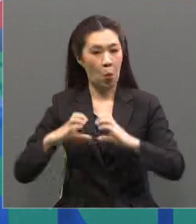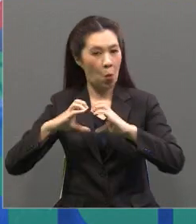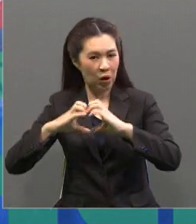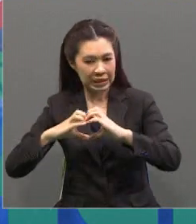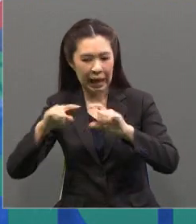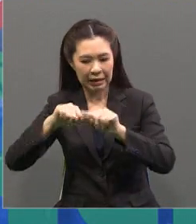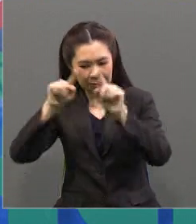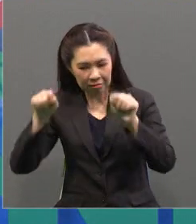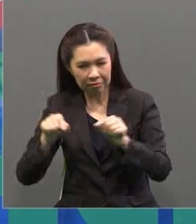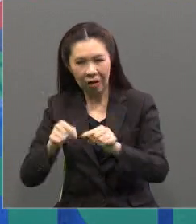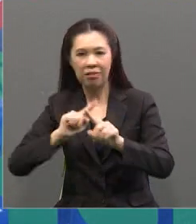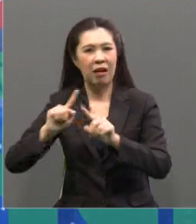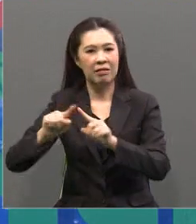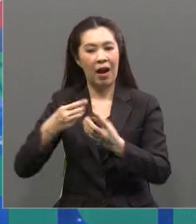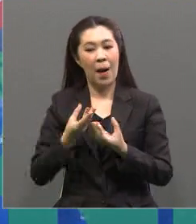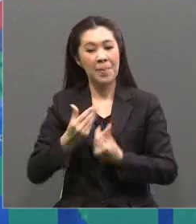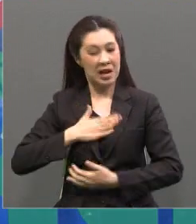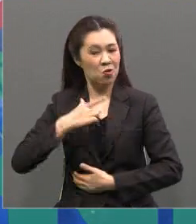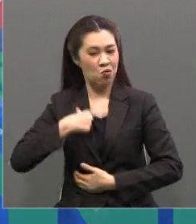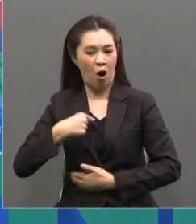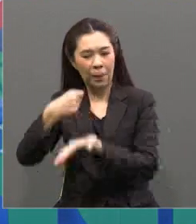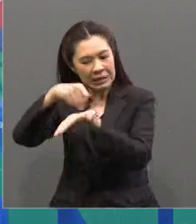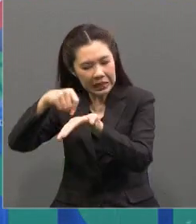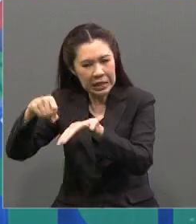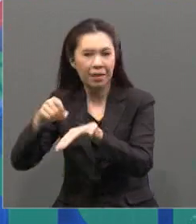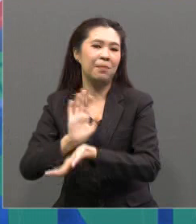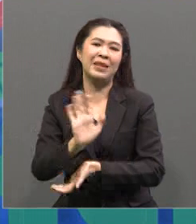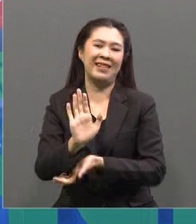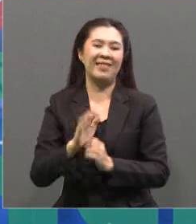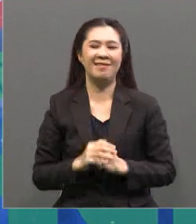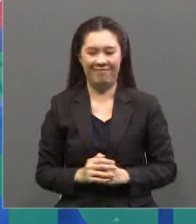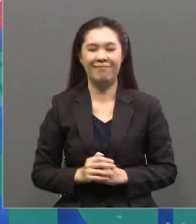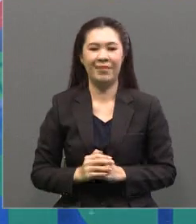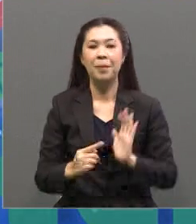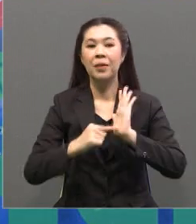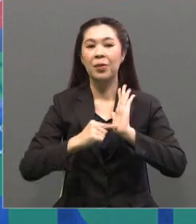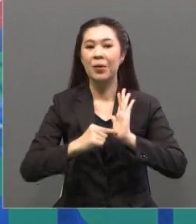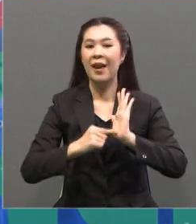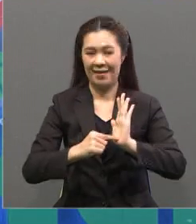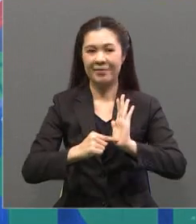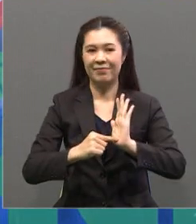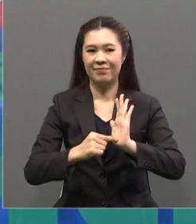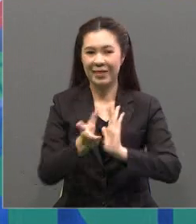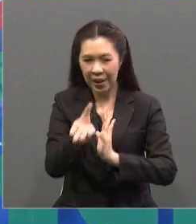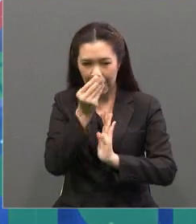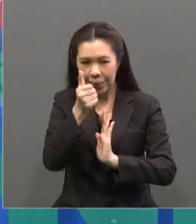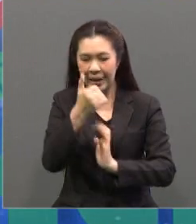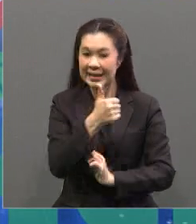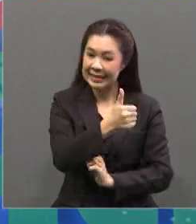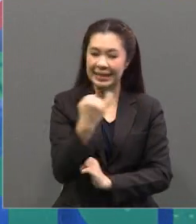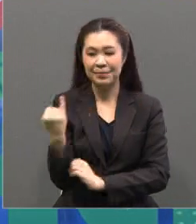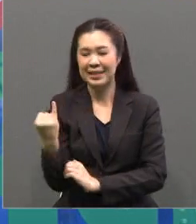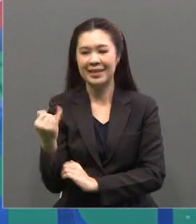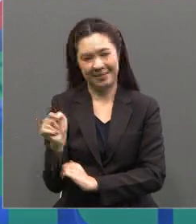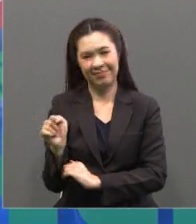เลือกเบอร์ไหนไม่ต้องเขียนไปบอกนะครับอ่านะครับนี่ก็คือตัวอย่างที่เอามาให้เห็นกันนะครับสำหรับตัวอย่างบัตรดีบัตรเสียนะ